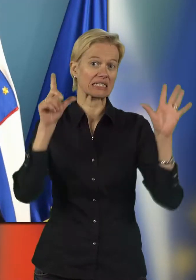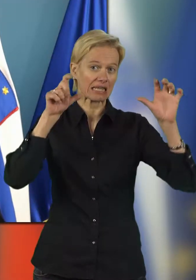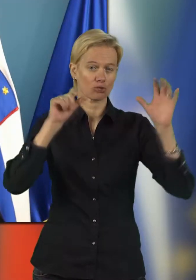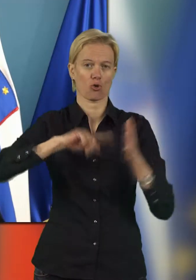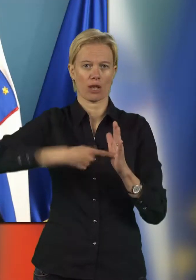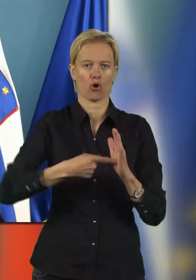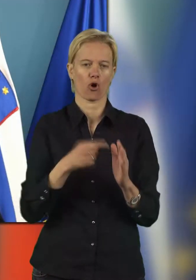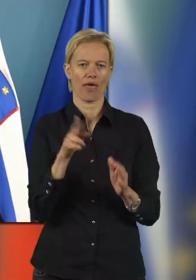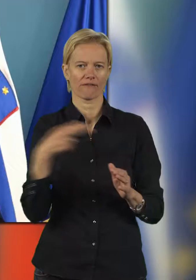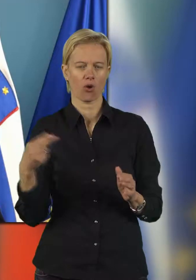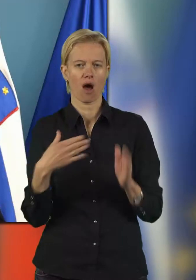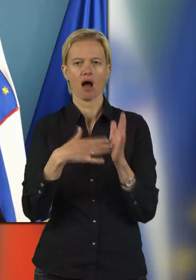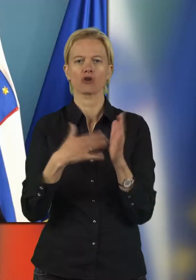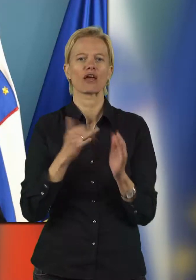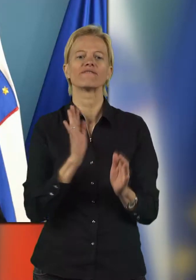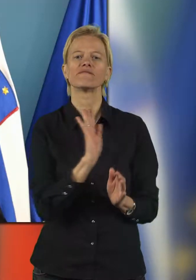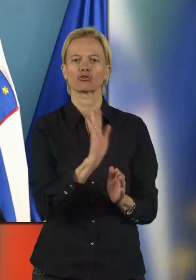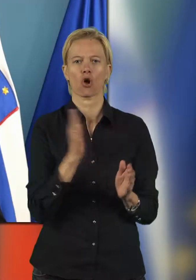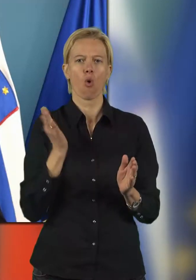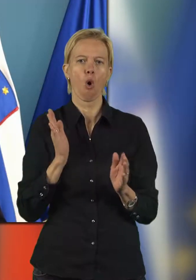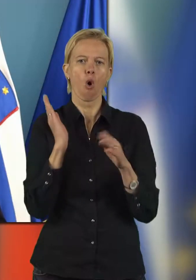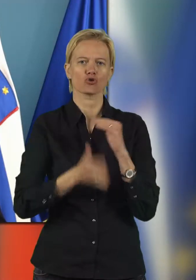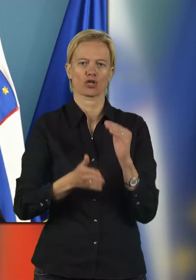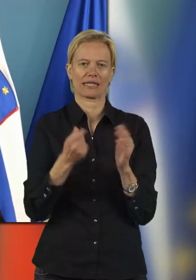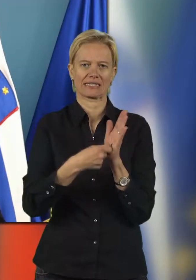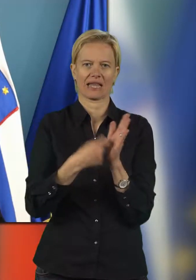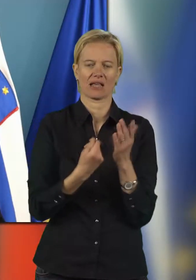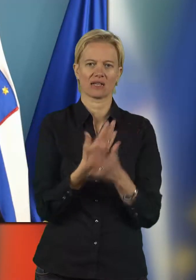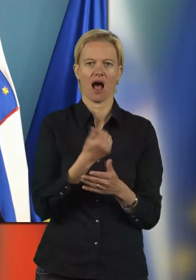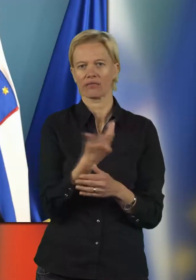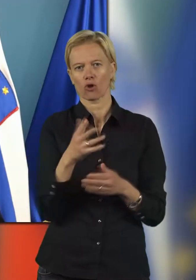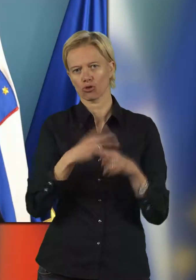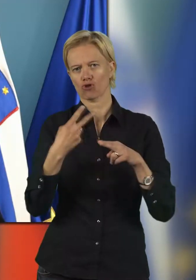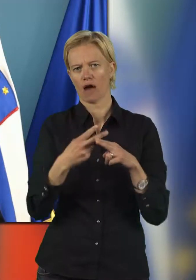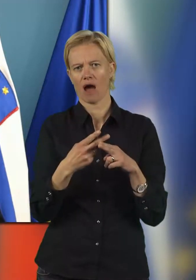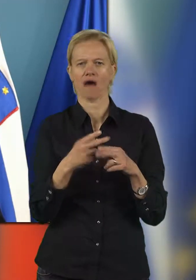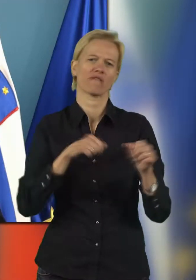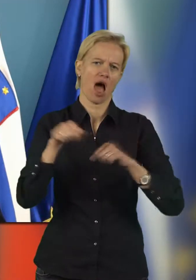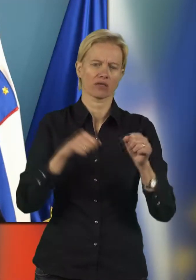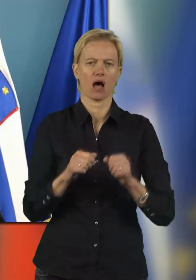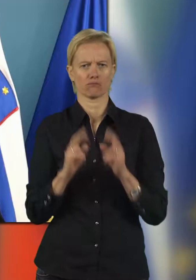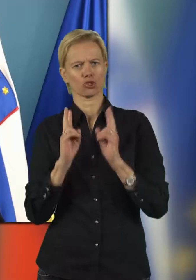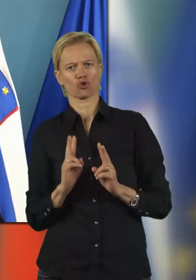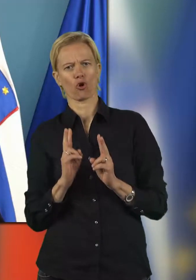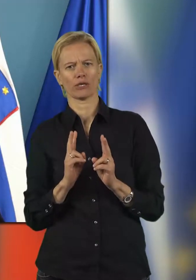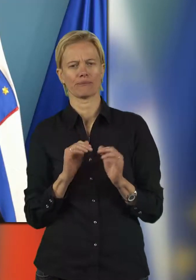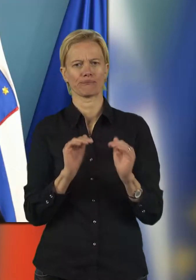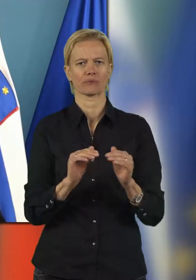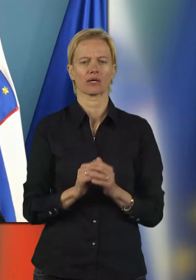za 700 milijonov evrov? Kakšna je pa zdaj vaša končna cena, za katero država stoji oziroma vlada